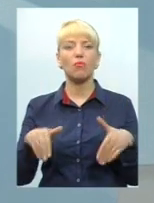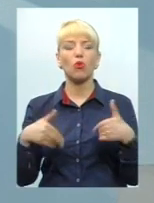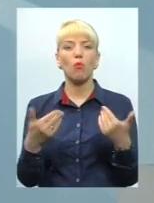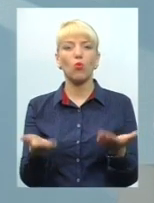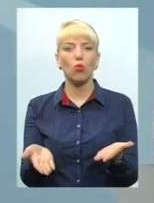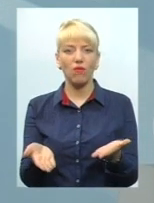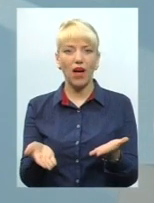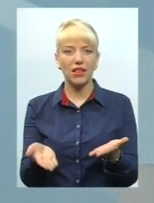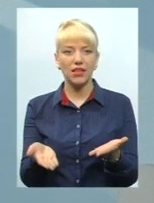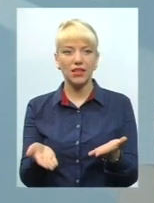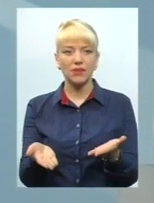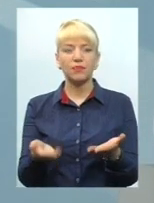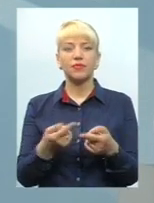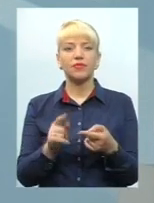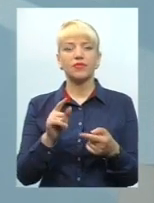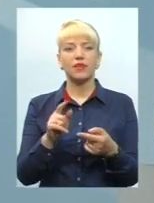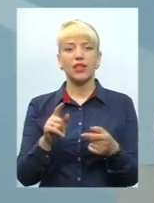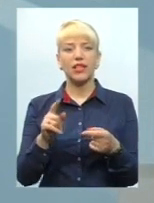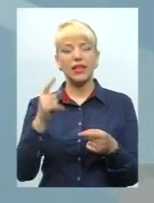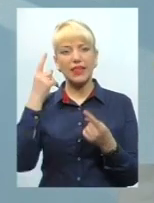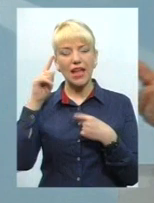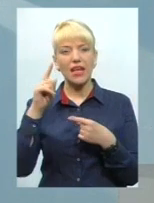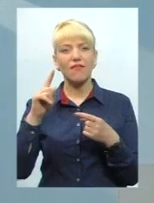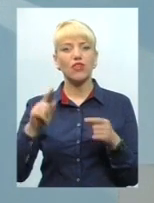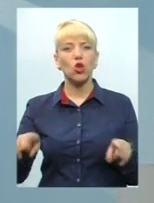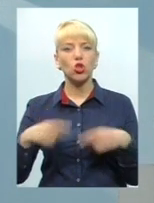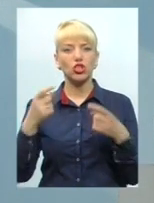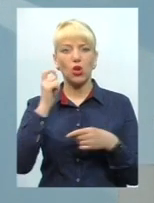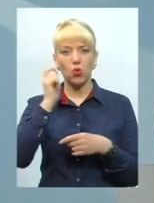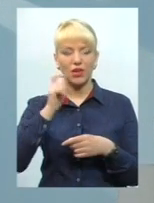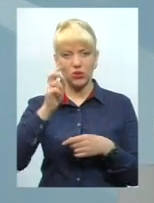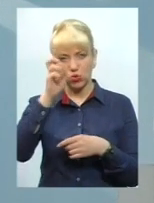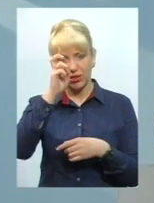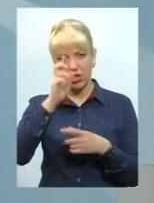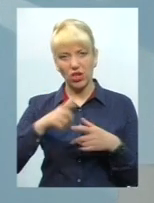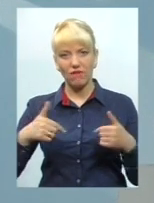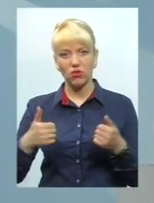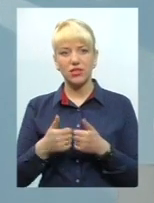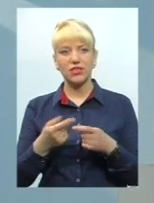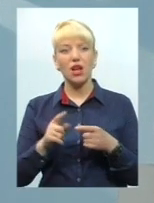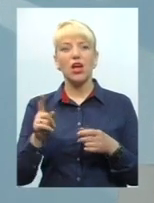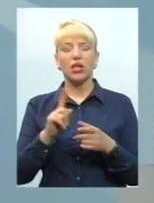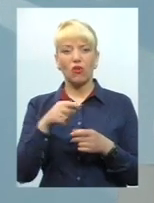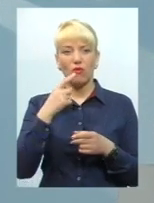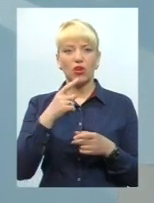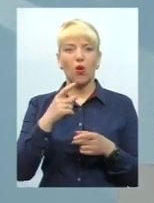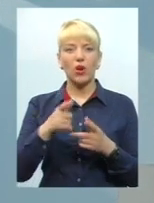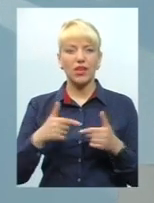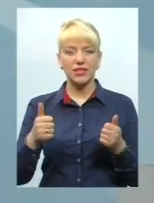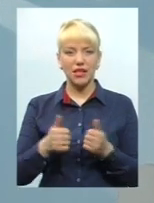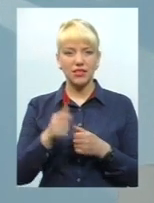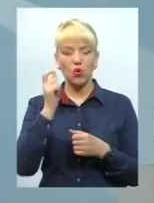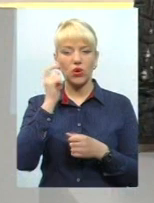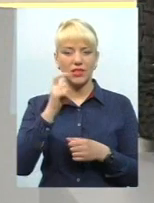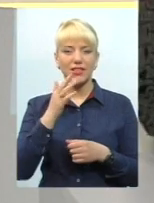значить, і передусім ідеї відродження української державності, значить, які пропонували організація українських націоналістів. Це політична